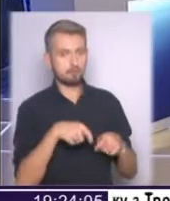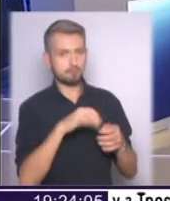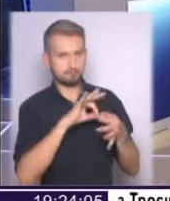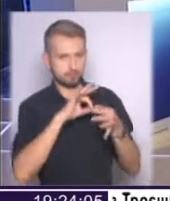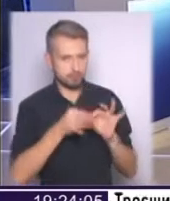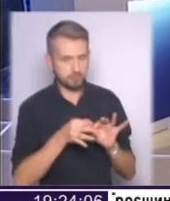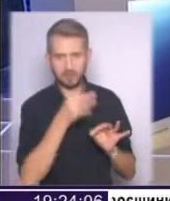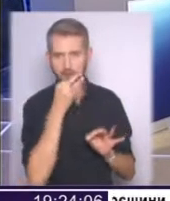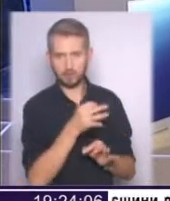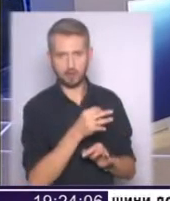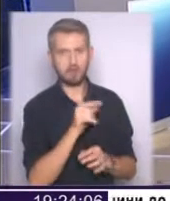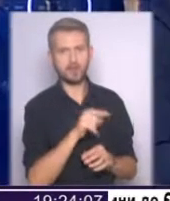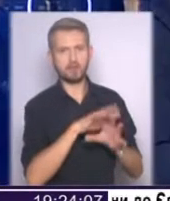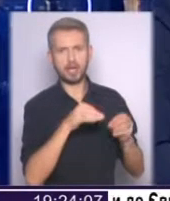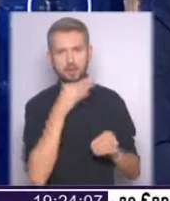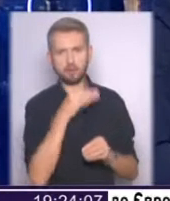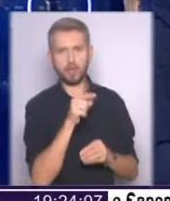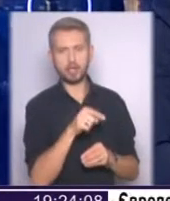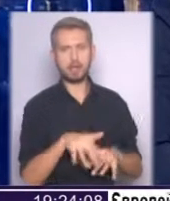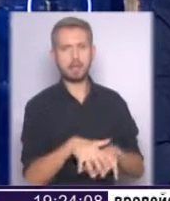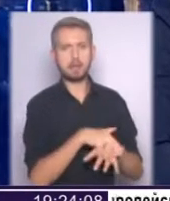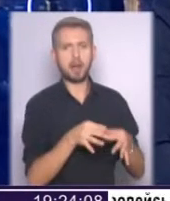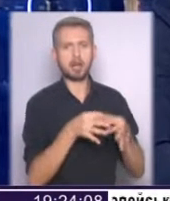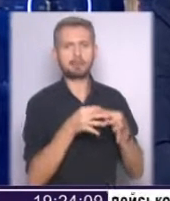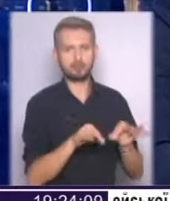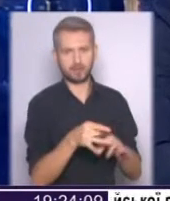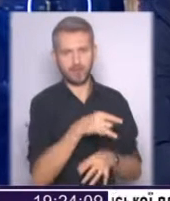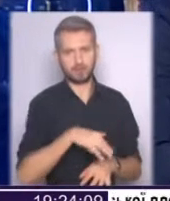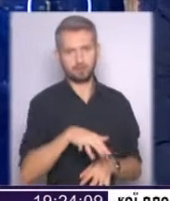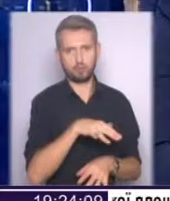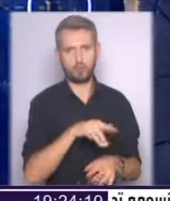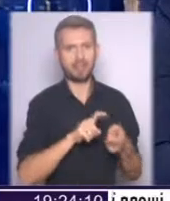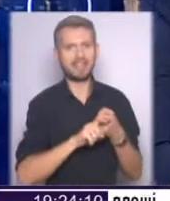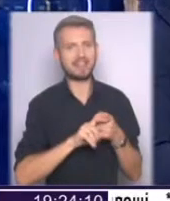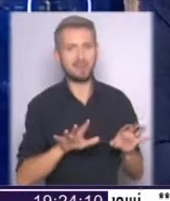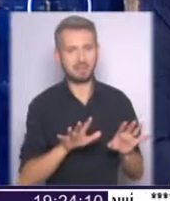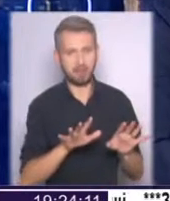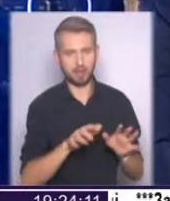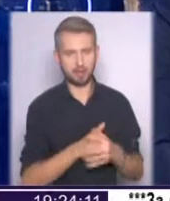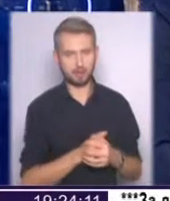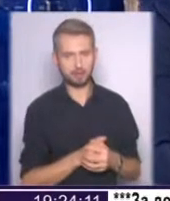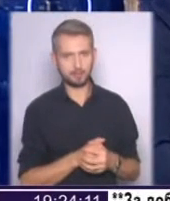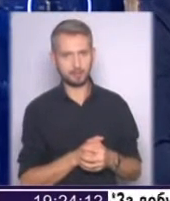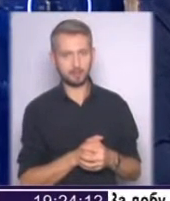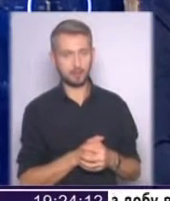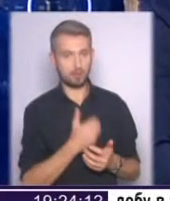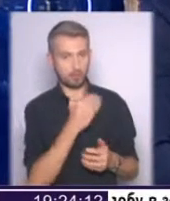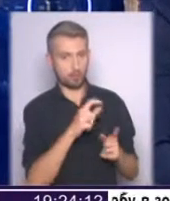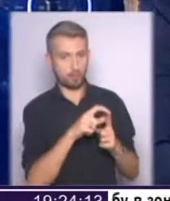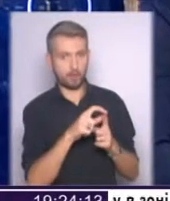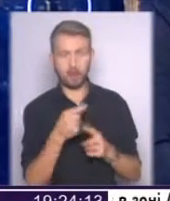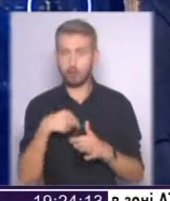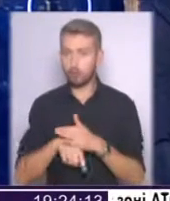казав Захарченко, він взагалі сказав, що вони демократична республіка, незалежна. От, його слова. То якщо...